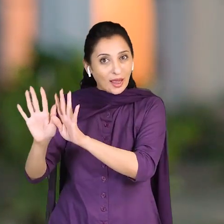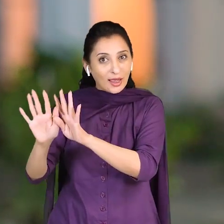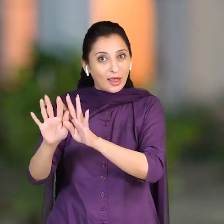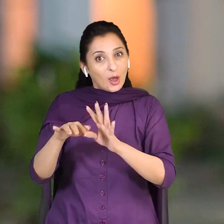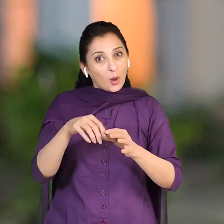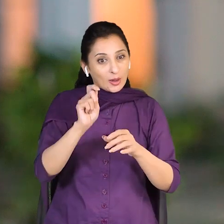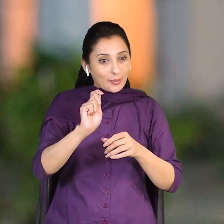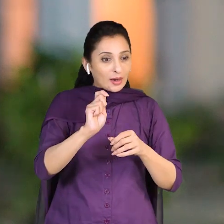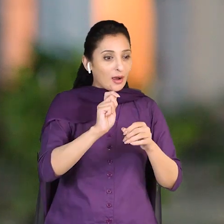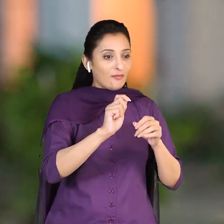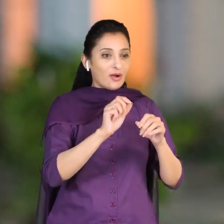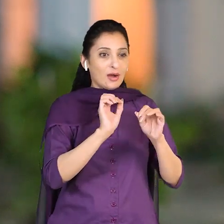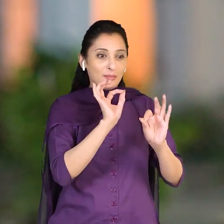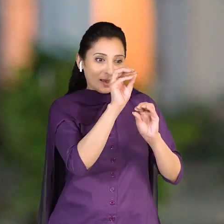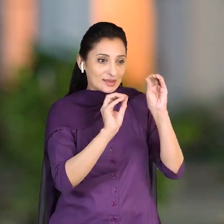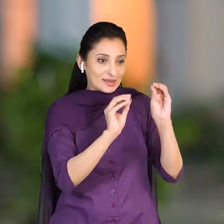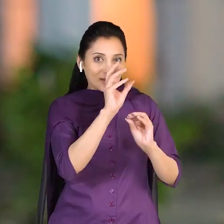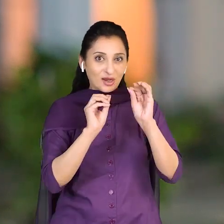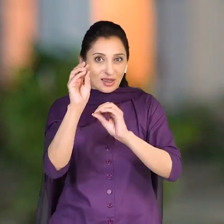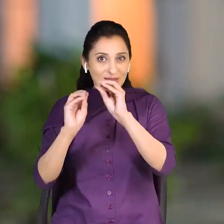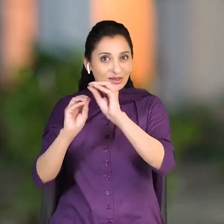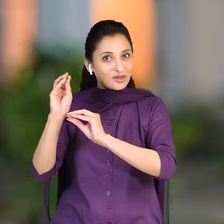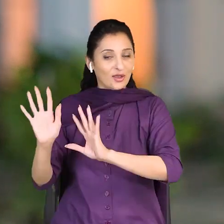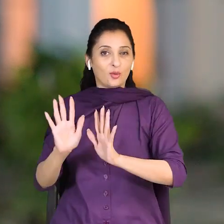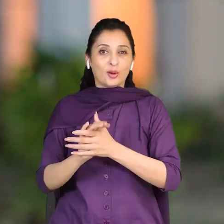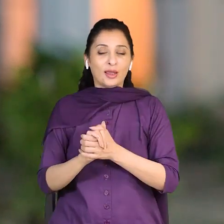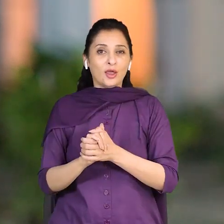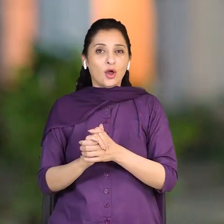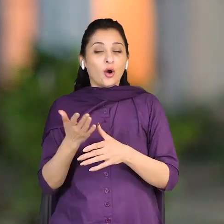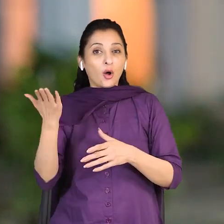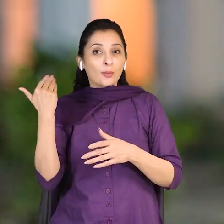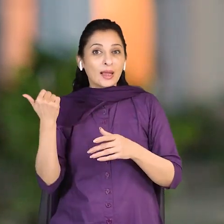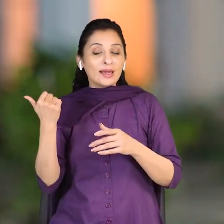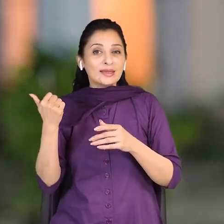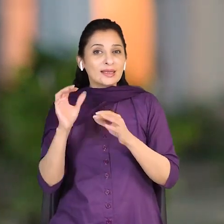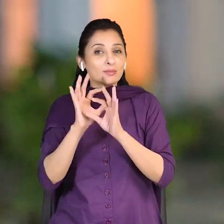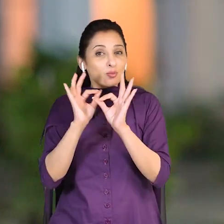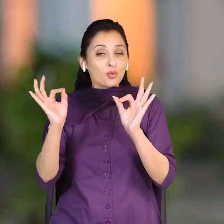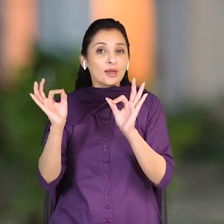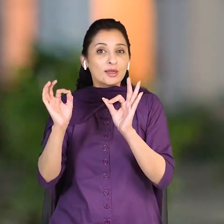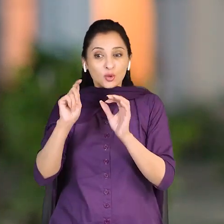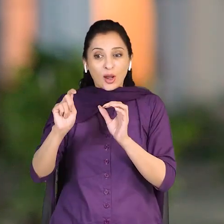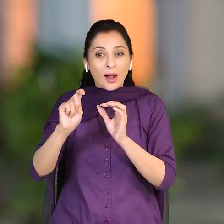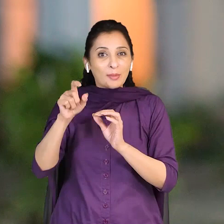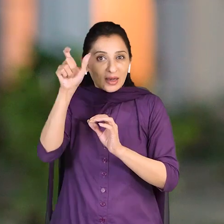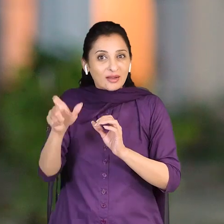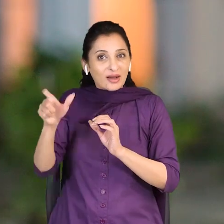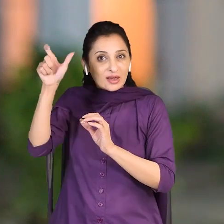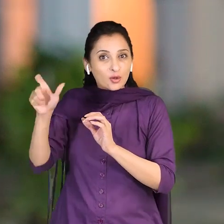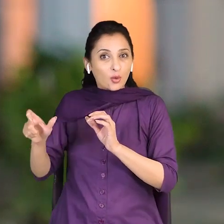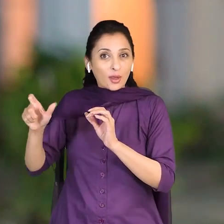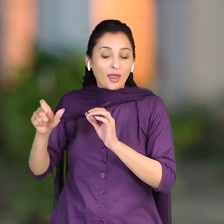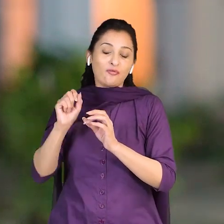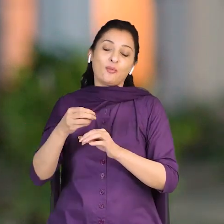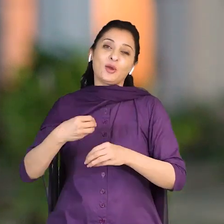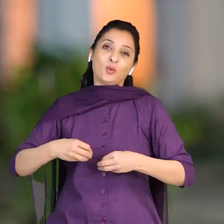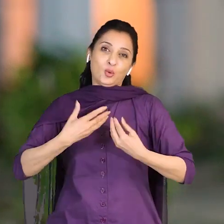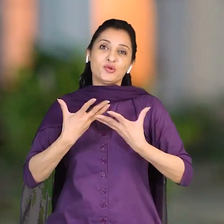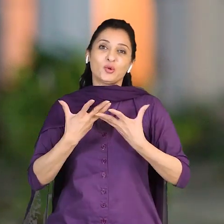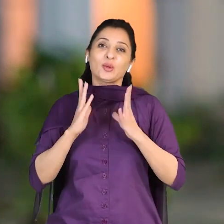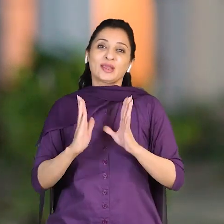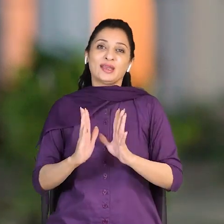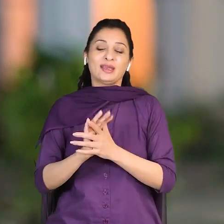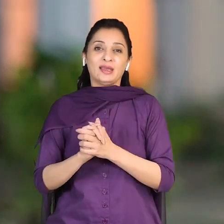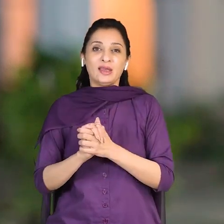अपने वहाँ क्राफ्ट्स को डिस्प्ले भी किया हुआ है। और इस तरह से उनके भी जितने भी पीछे से आर्टिज़न्स हैं, उनकी भी इस तरह